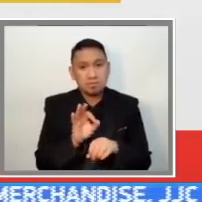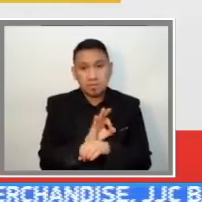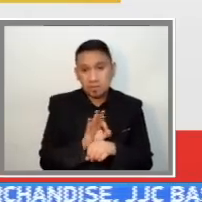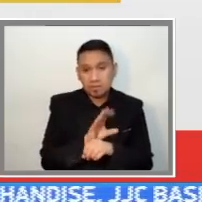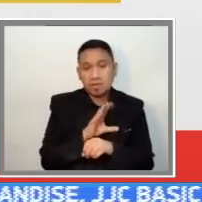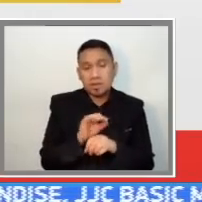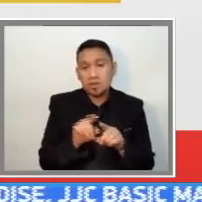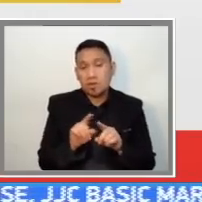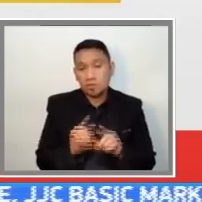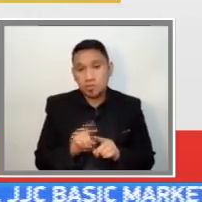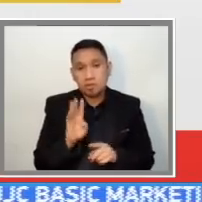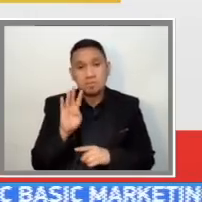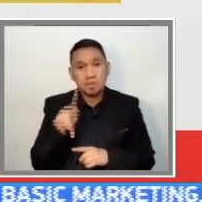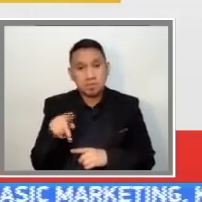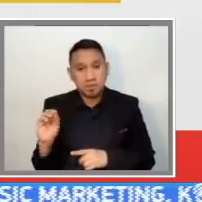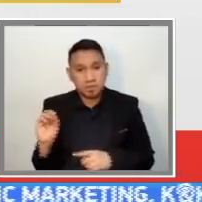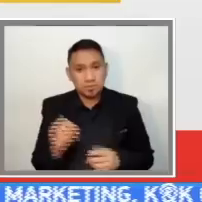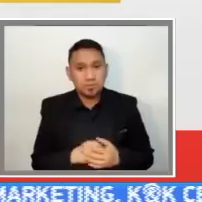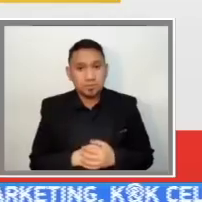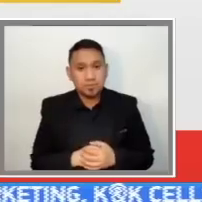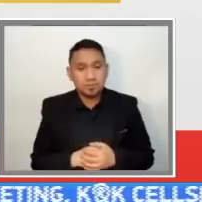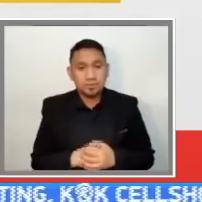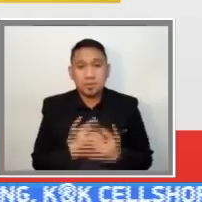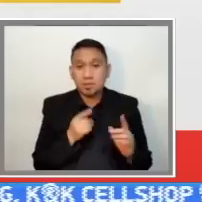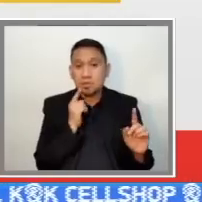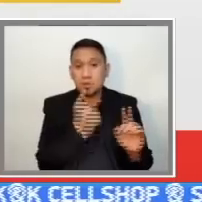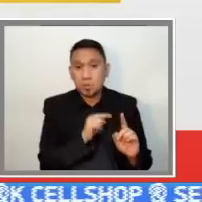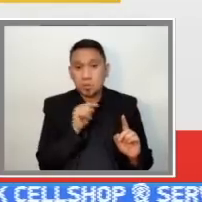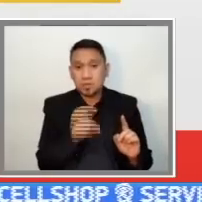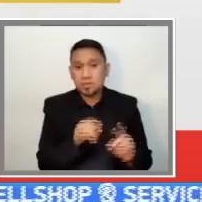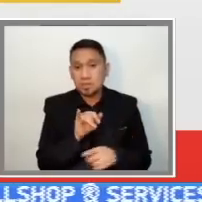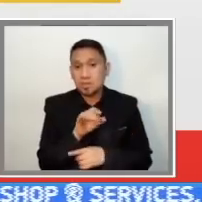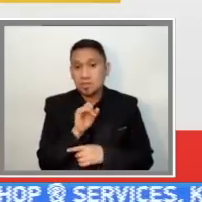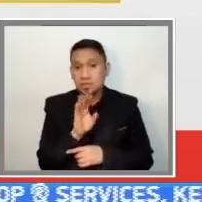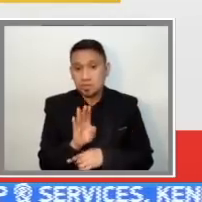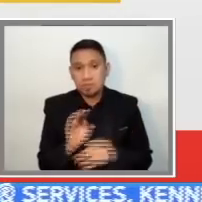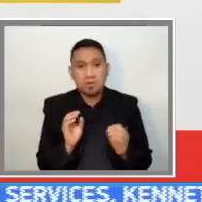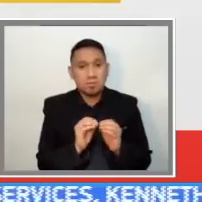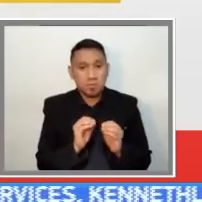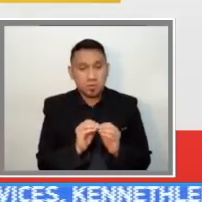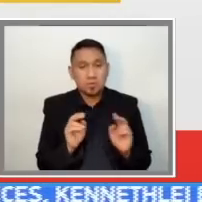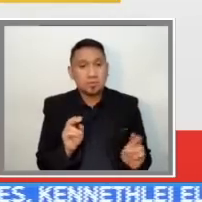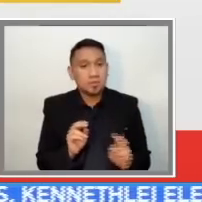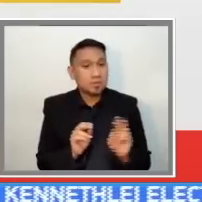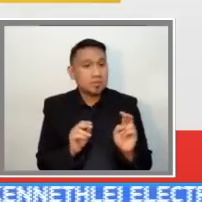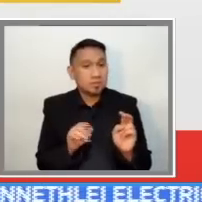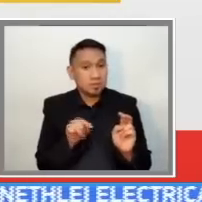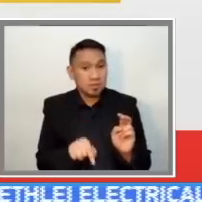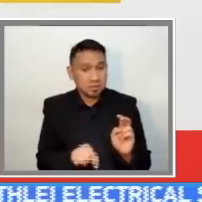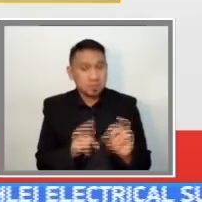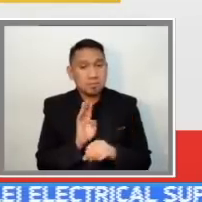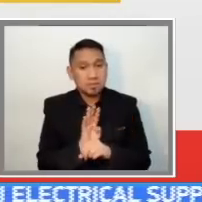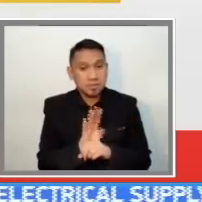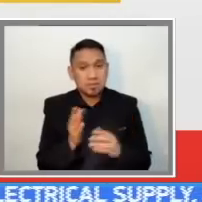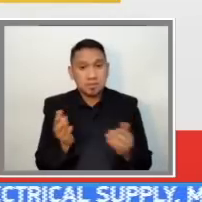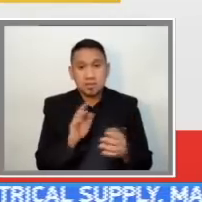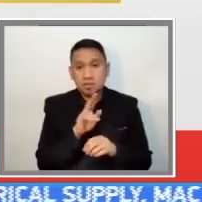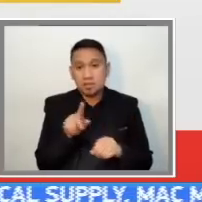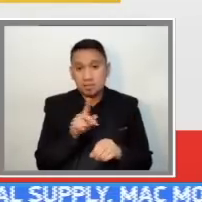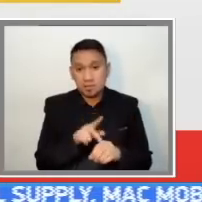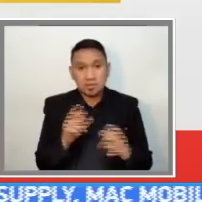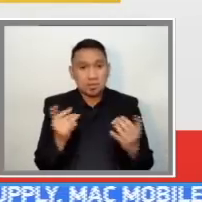process outsourcing. Layo ng job fair na muling pasiglahin ang turismo sa bansa, lalo't marami ng negosyo ang